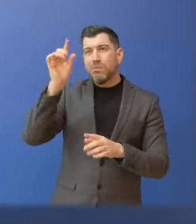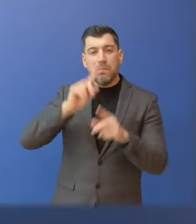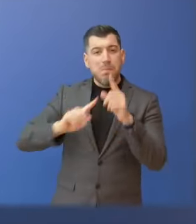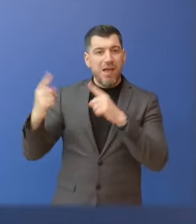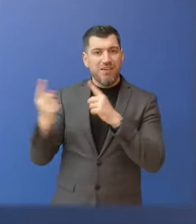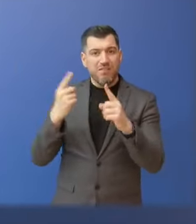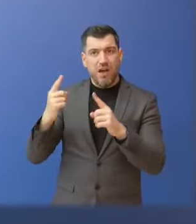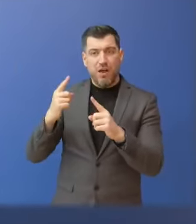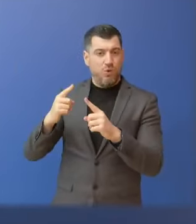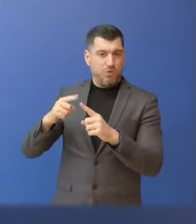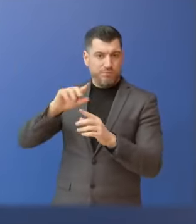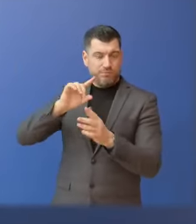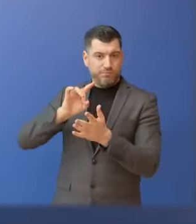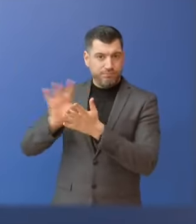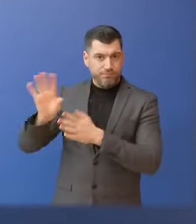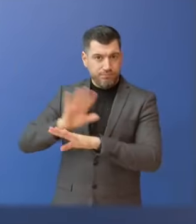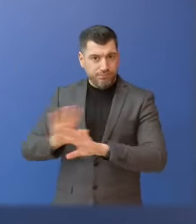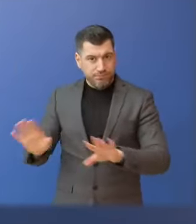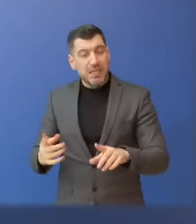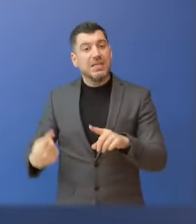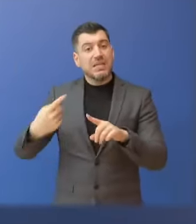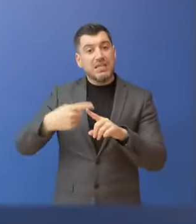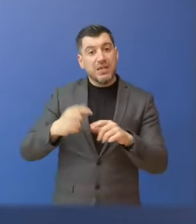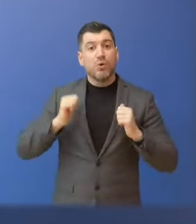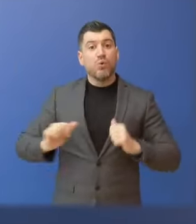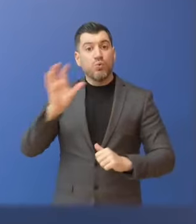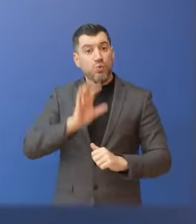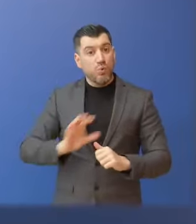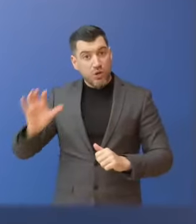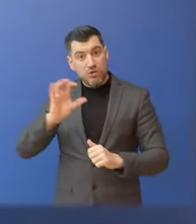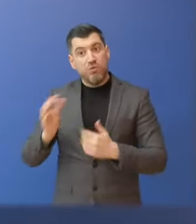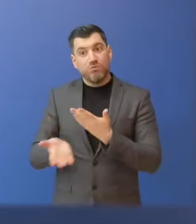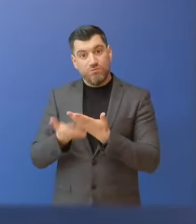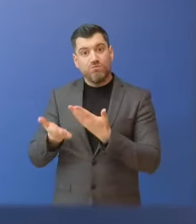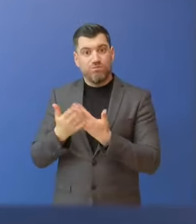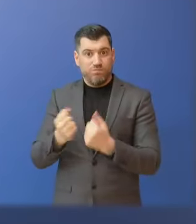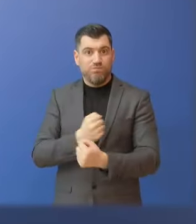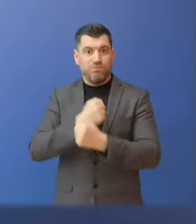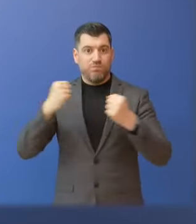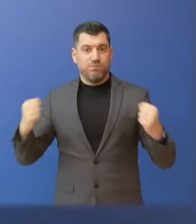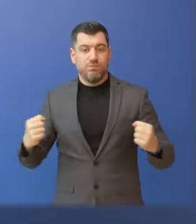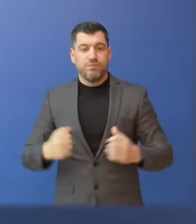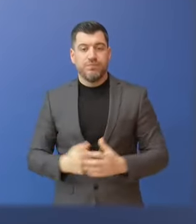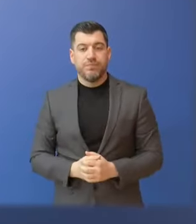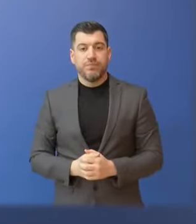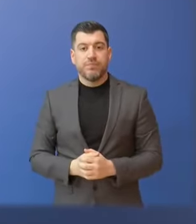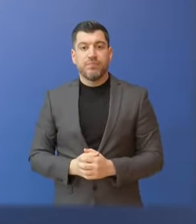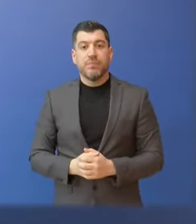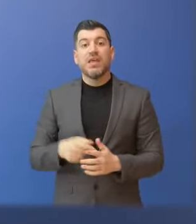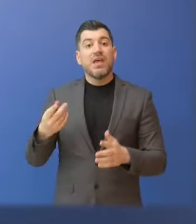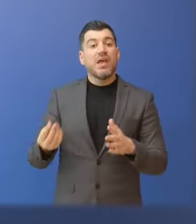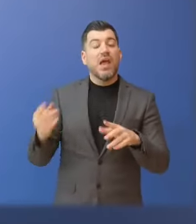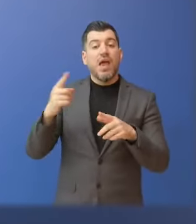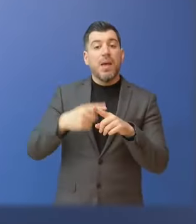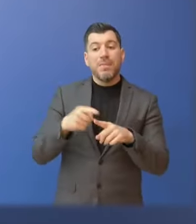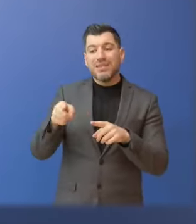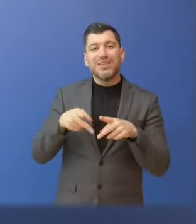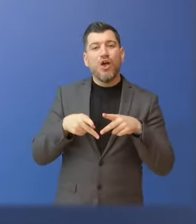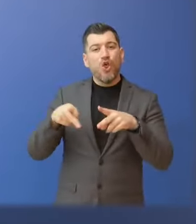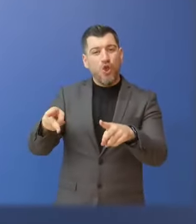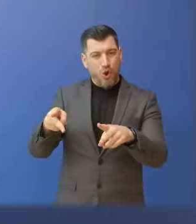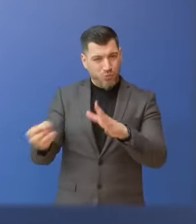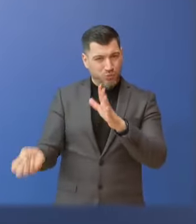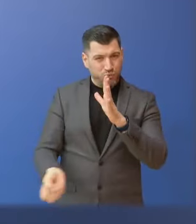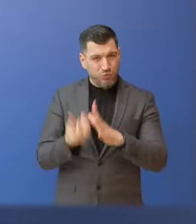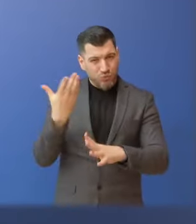καθημερινότητα των κατοίκων και τονώνει την τουριστική δραστηριότητα επιπλέον συμβάλλει συν ομαλή αποτελεσματική και ελεύθερη κυκλοφορία